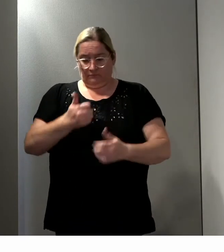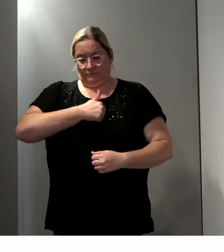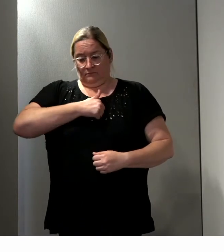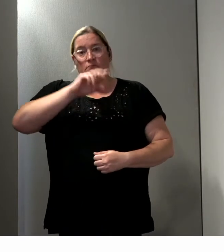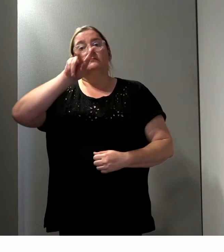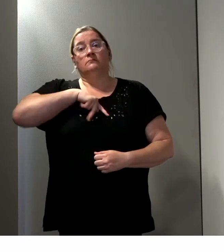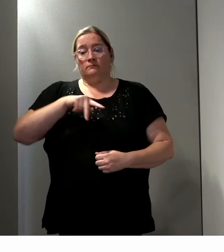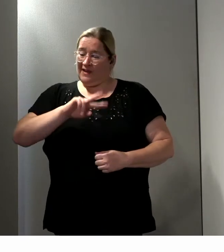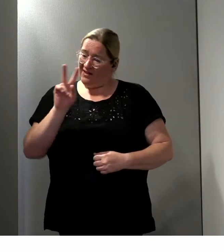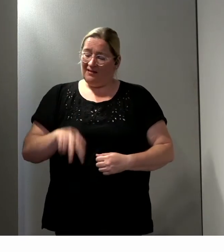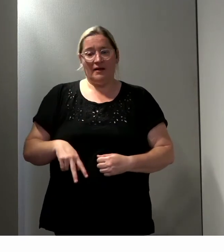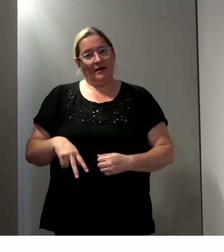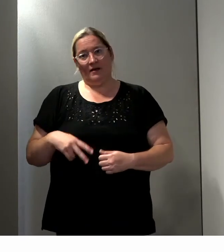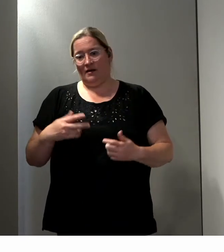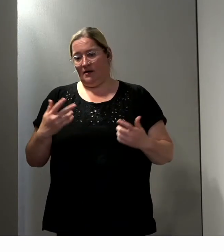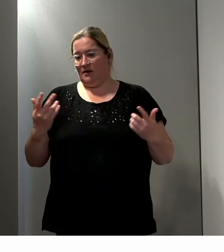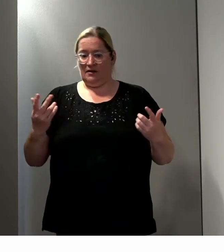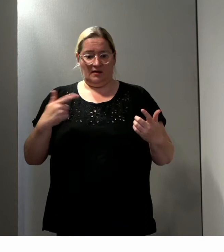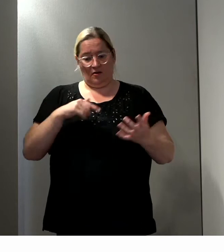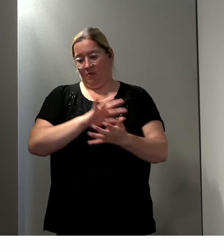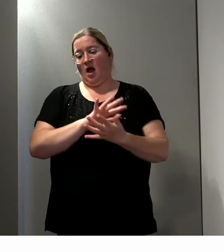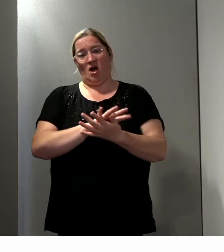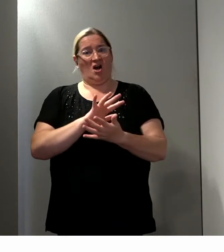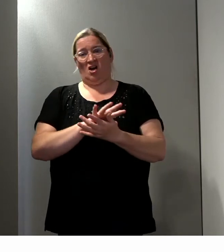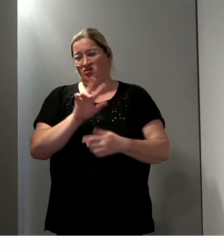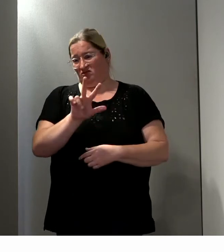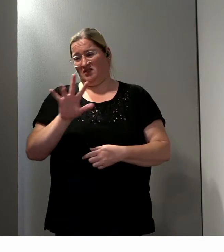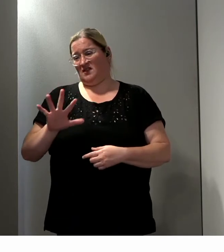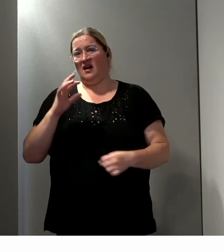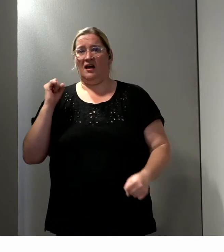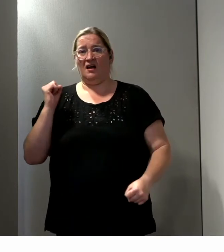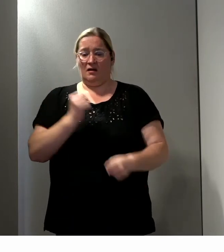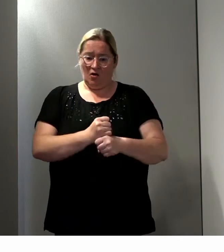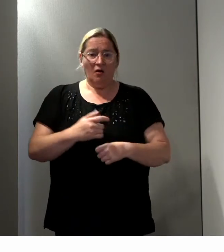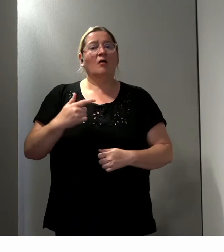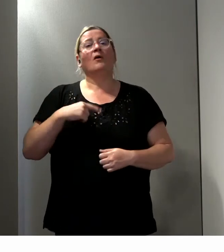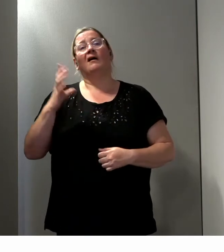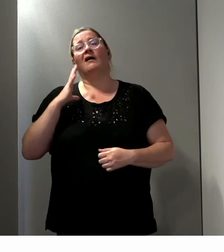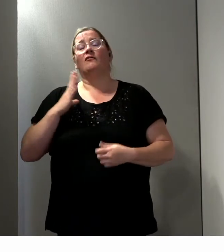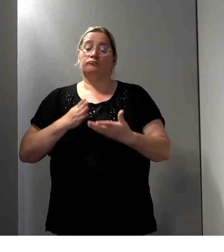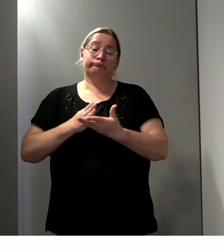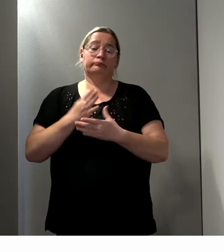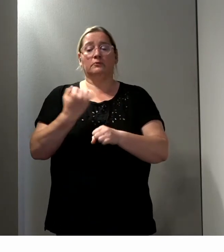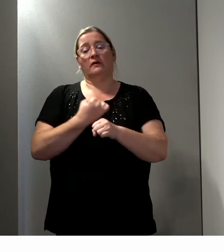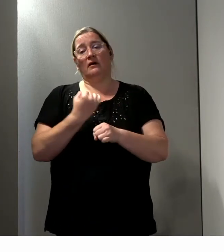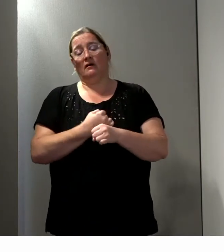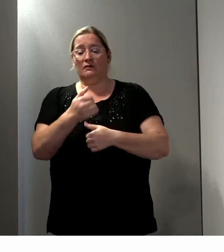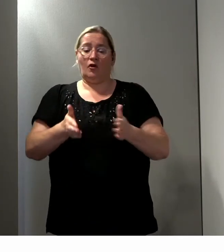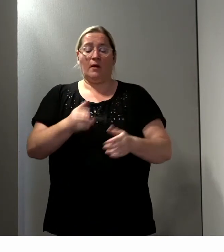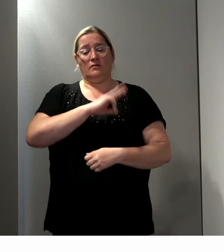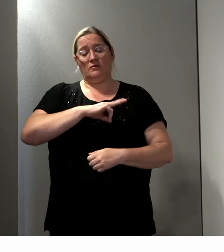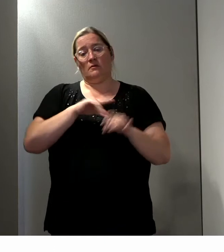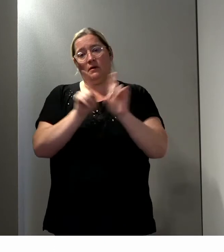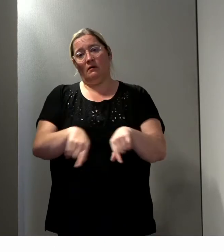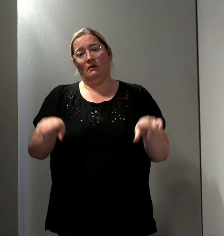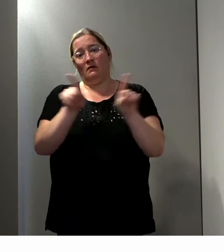personnel, c'était vraiment un mélange d'émotions. Arrivé à un certain âge, j'avais 35 ans, j'avais fait une petite carrière dans l'assurance, mais je tournais en